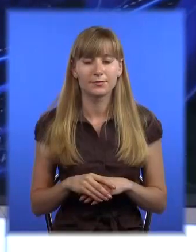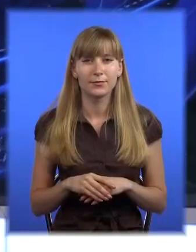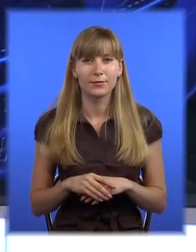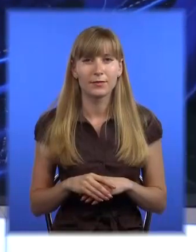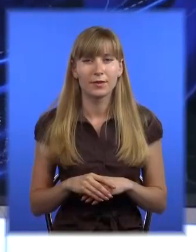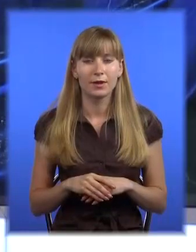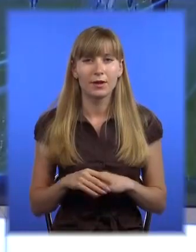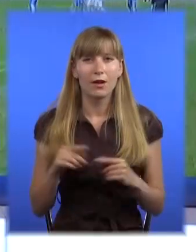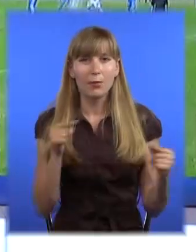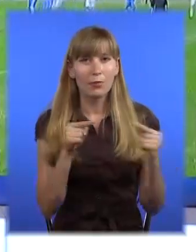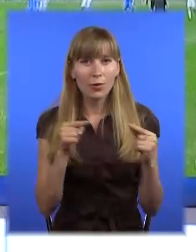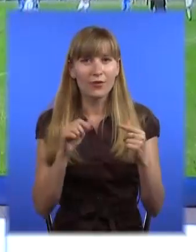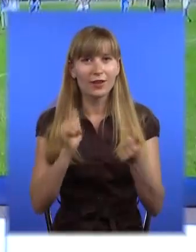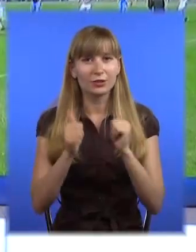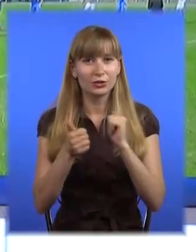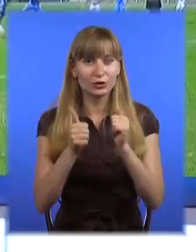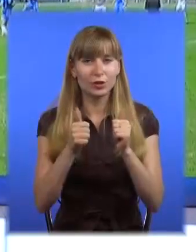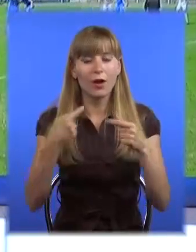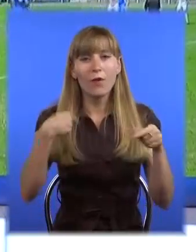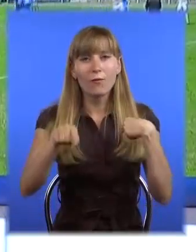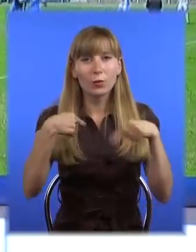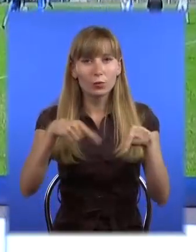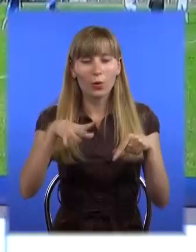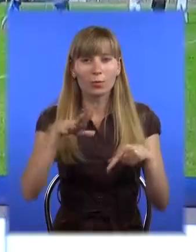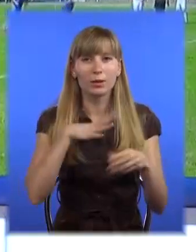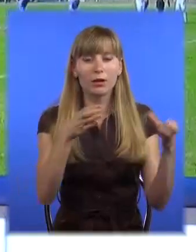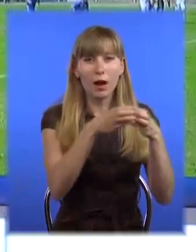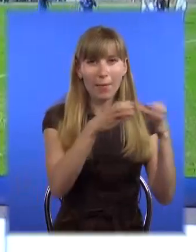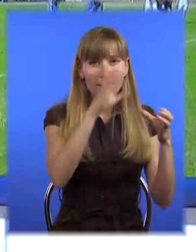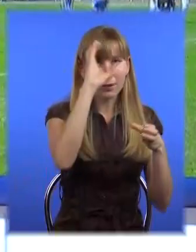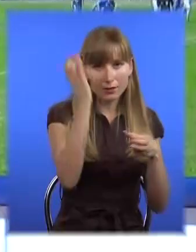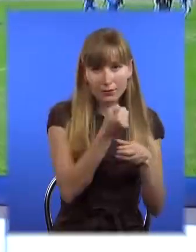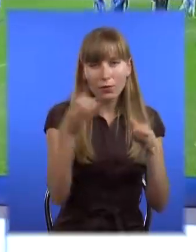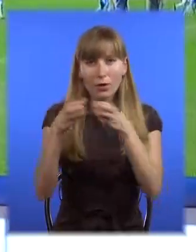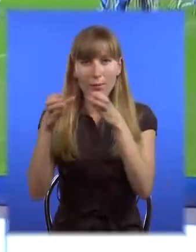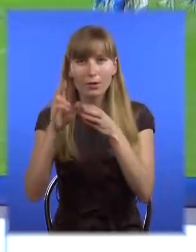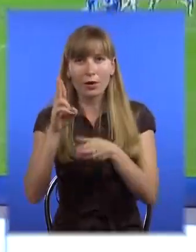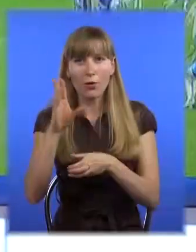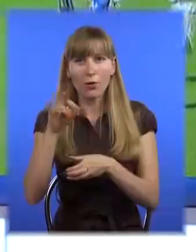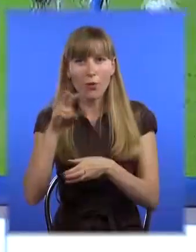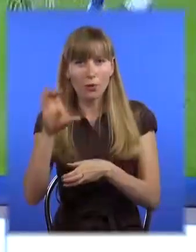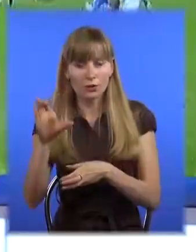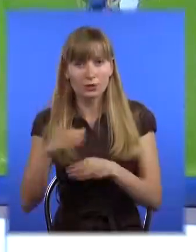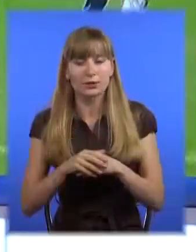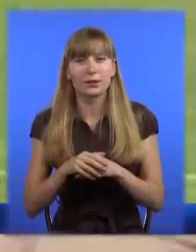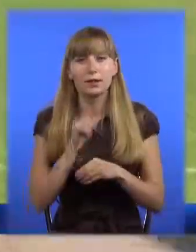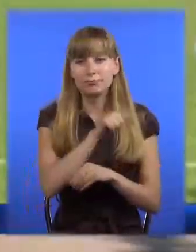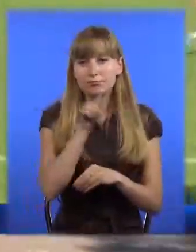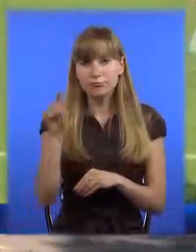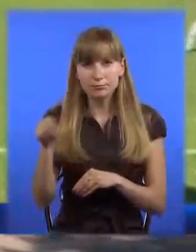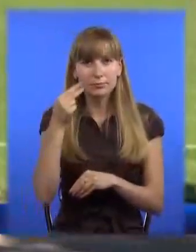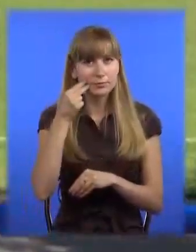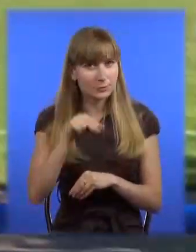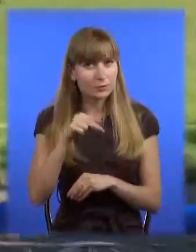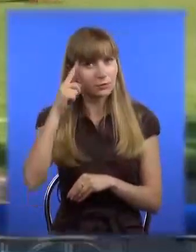Бойова нічия. У черговому турі чемпіонату міста з футболу команда «Кривий Ріг» зустрілася з «Колосом». Обидва клуби